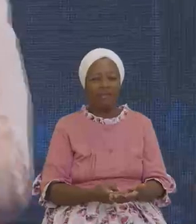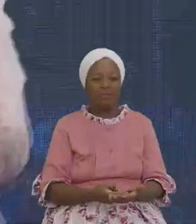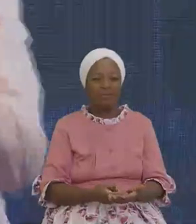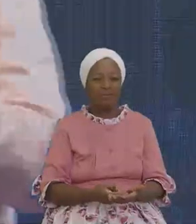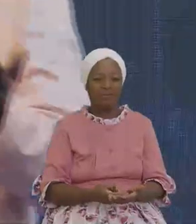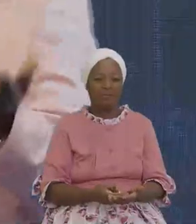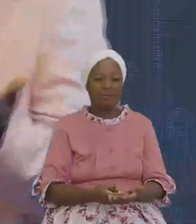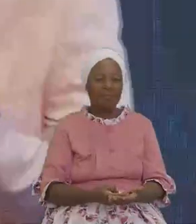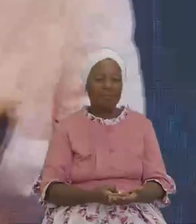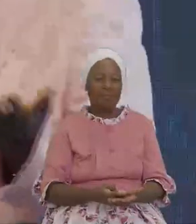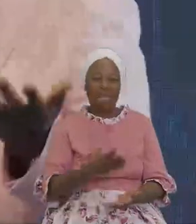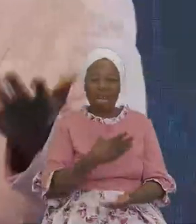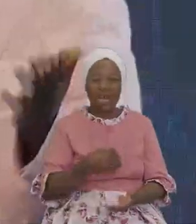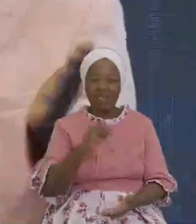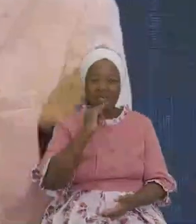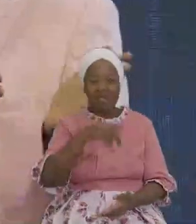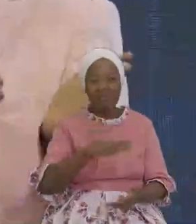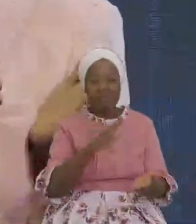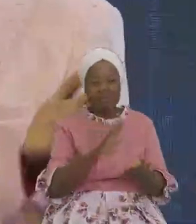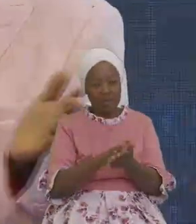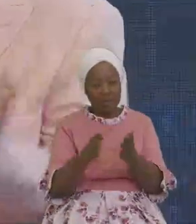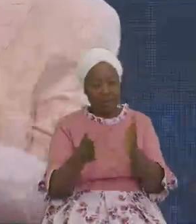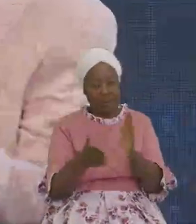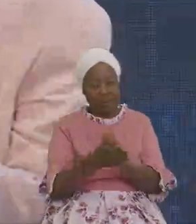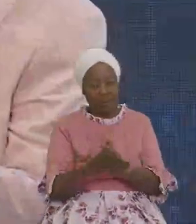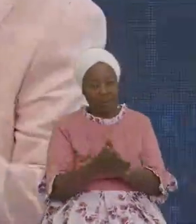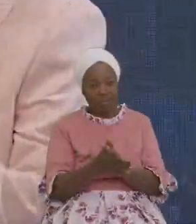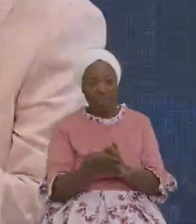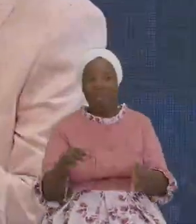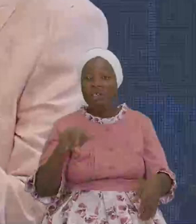Disant, elle est tombée, Babylone la Grande.